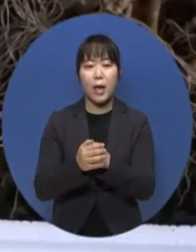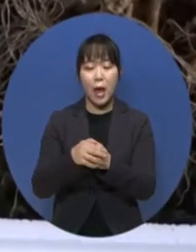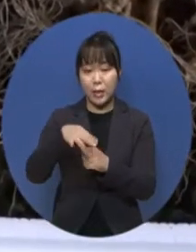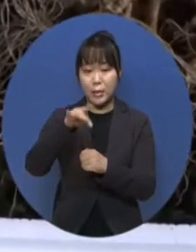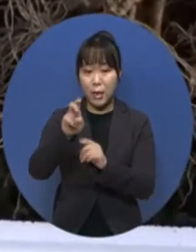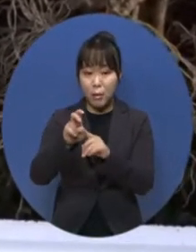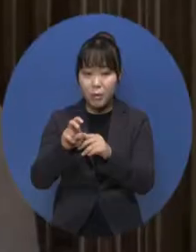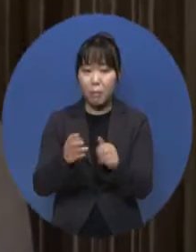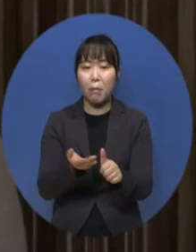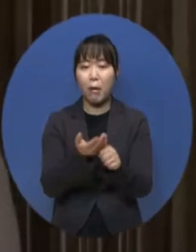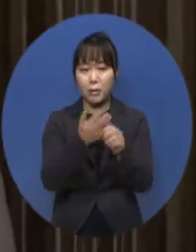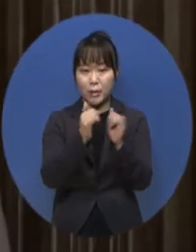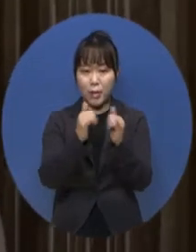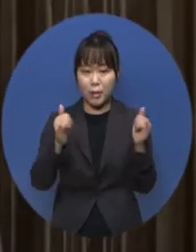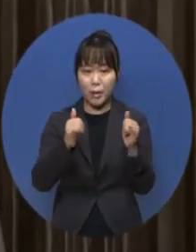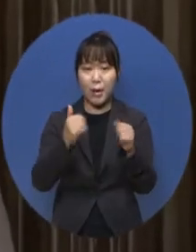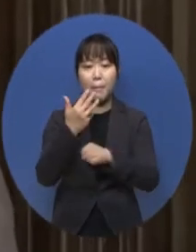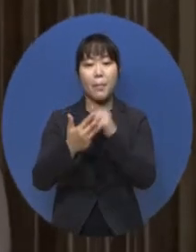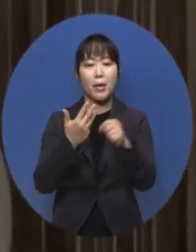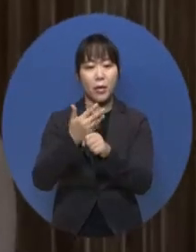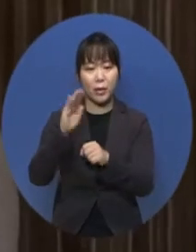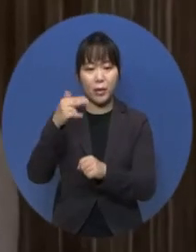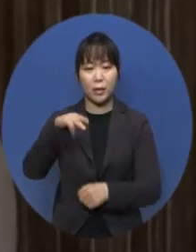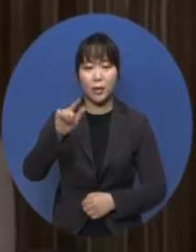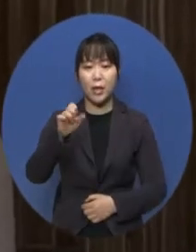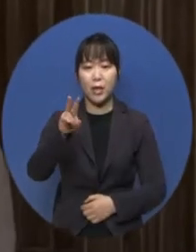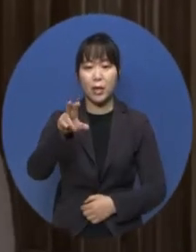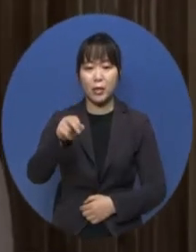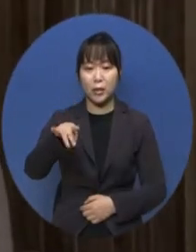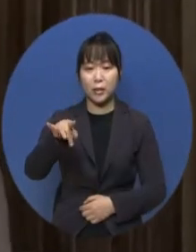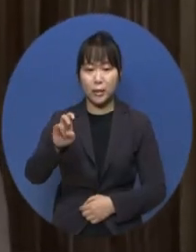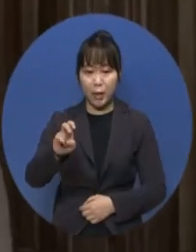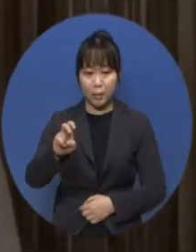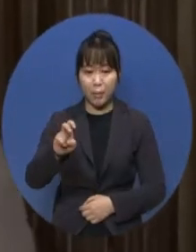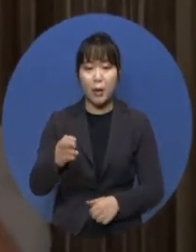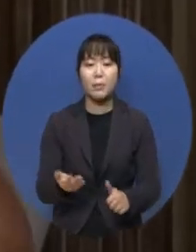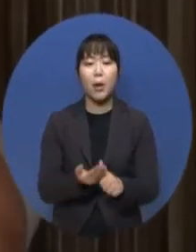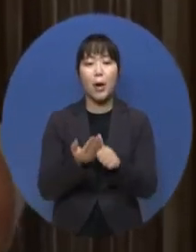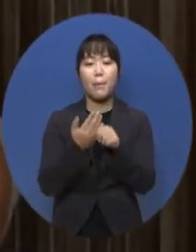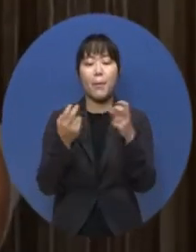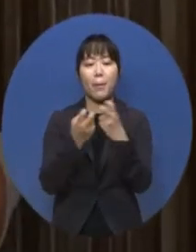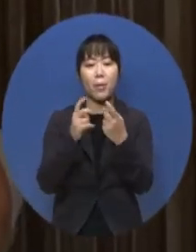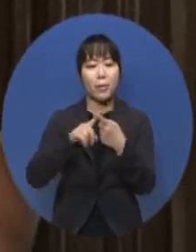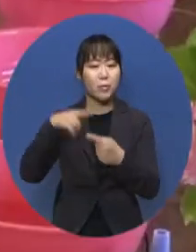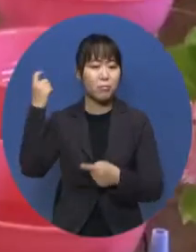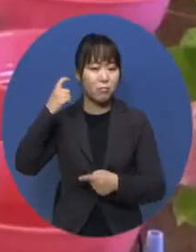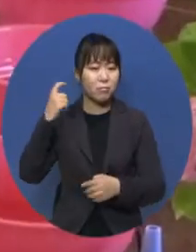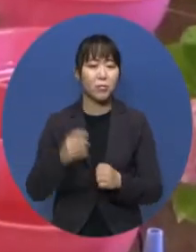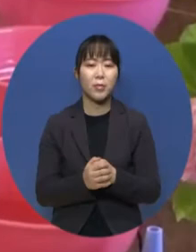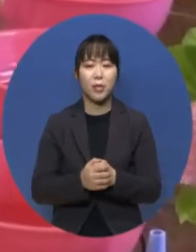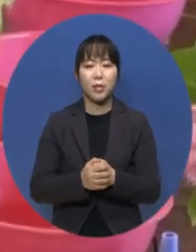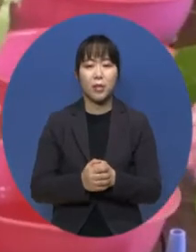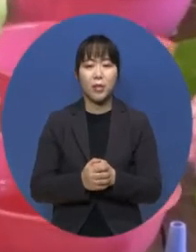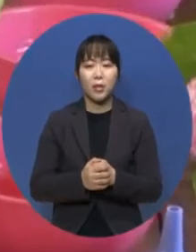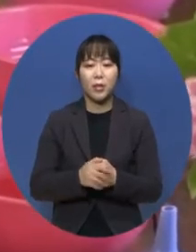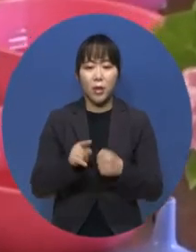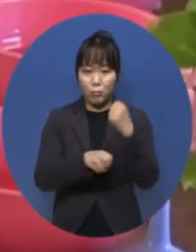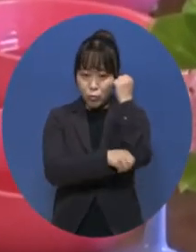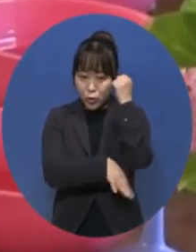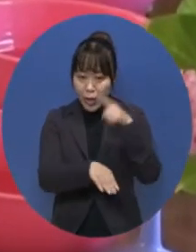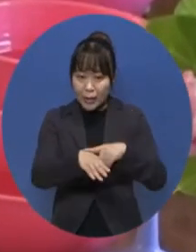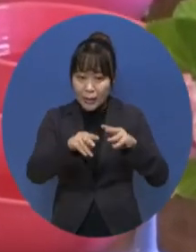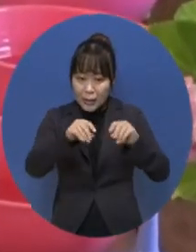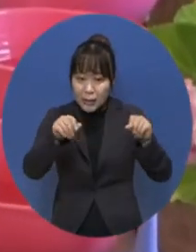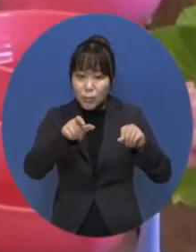농민이 8년생 산양삼이 자라온 재배 방법 설명을 들었습니다. 기자단은 산양삼 뿌리에